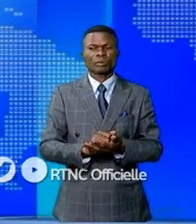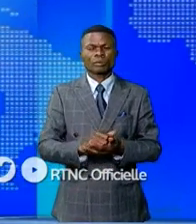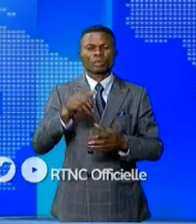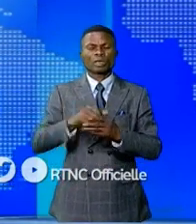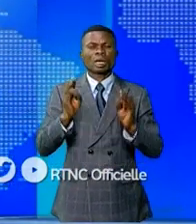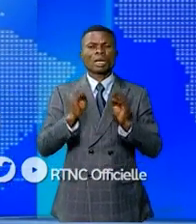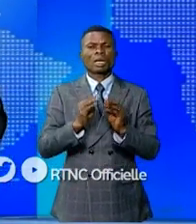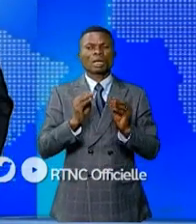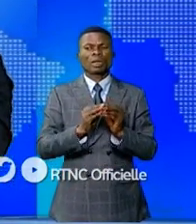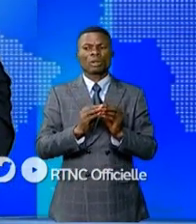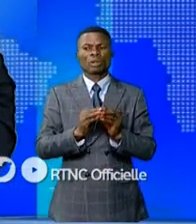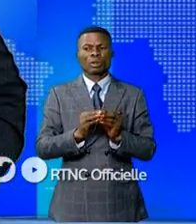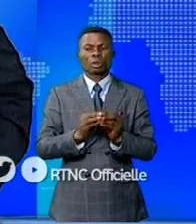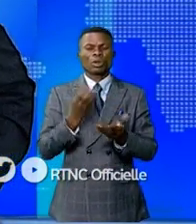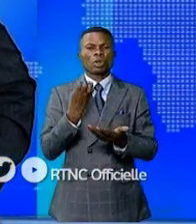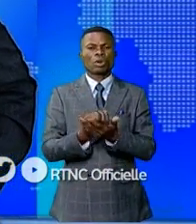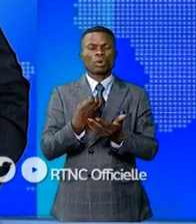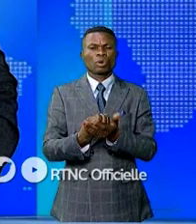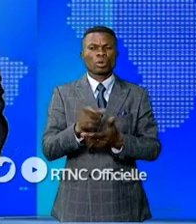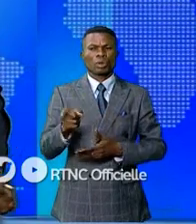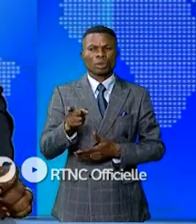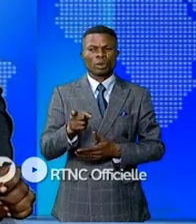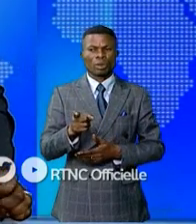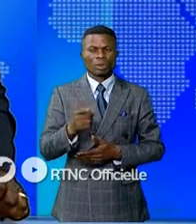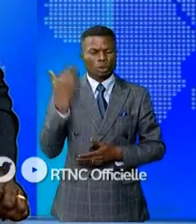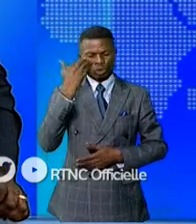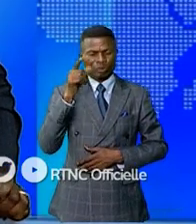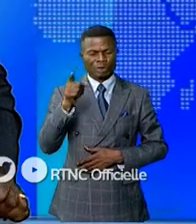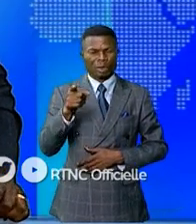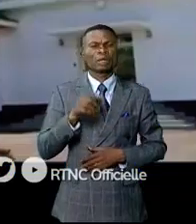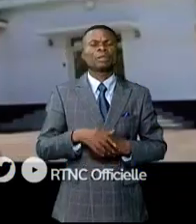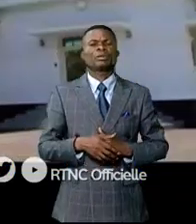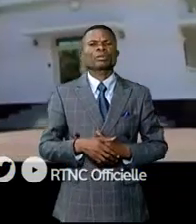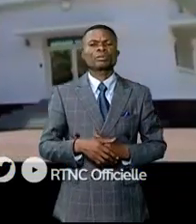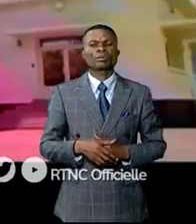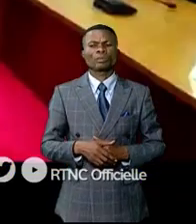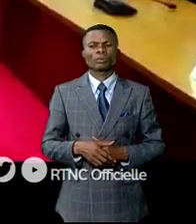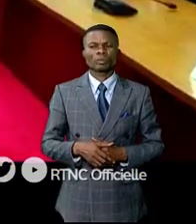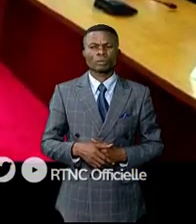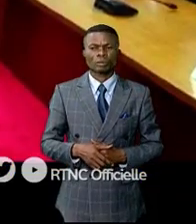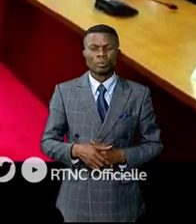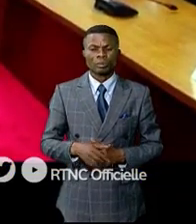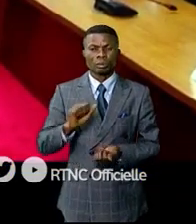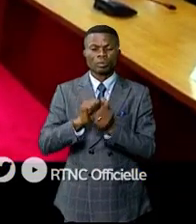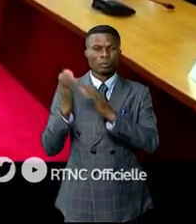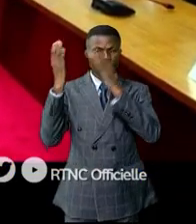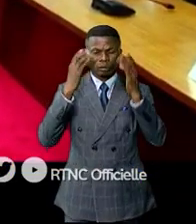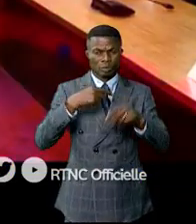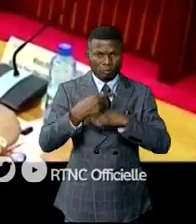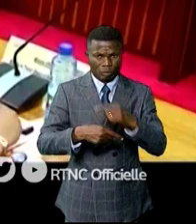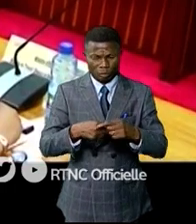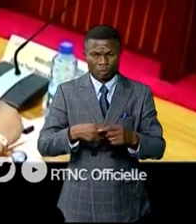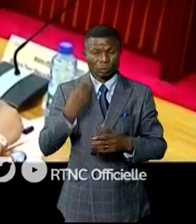de la réunion de conjoncture économique qu'il lui-même a dû présider. Françoise Bouela. Et dont les affaires se prononcent sur